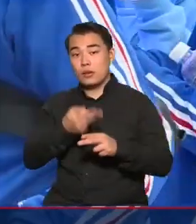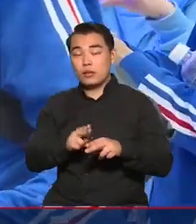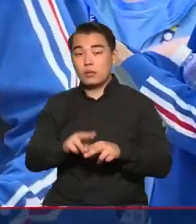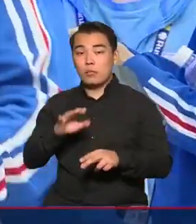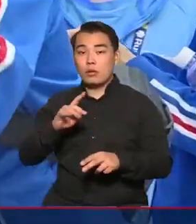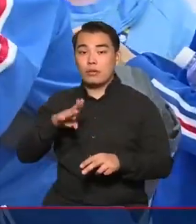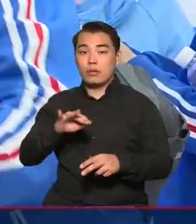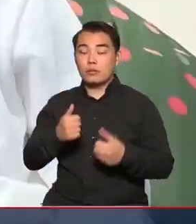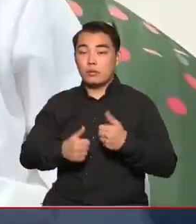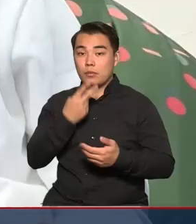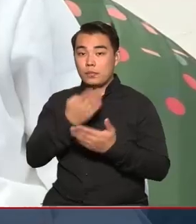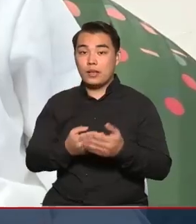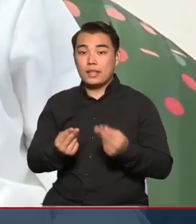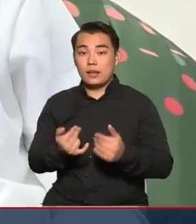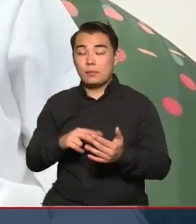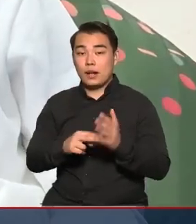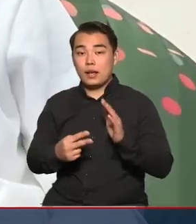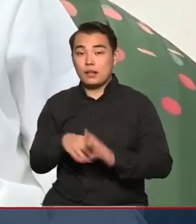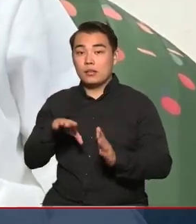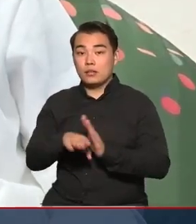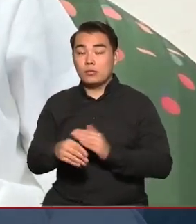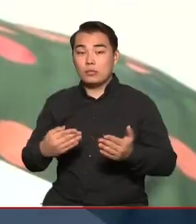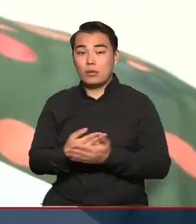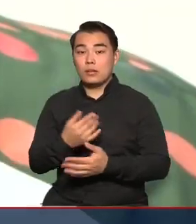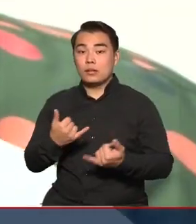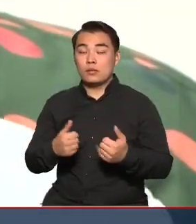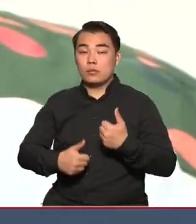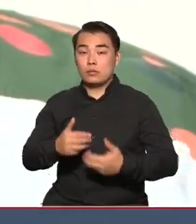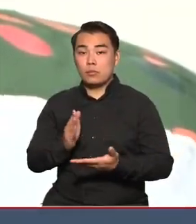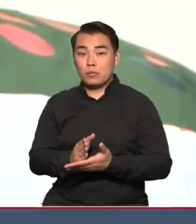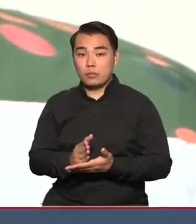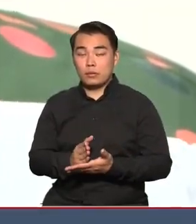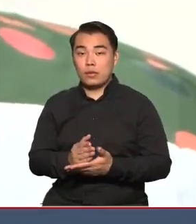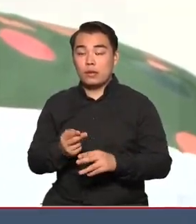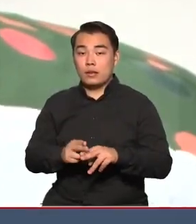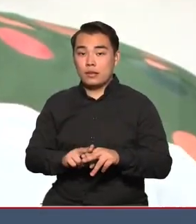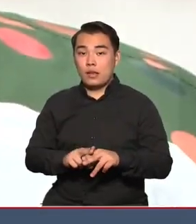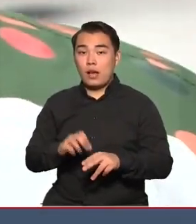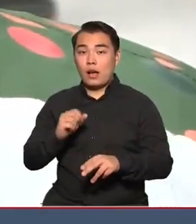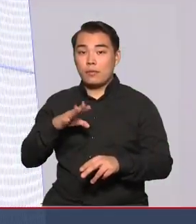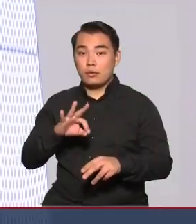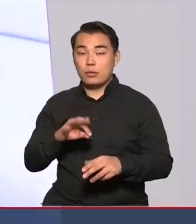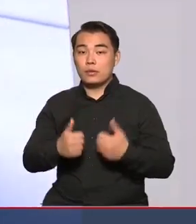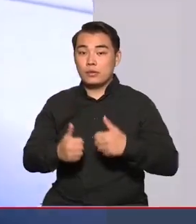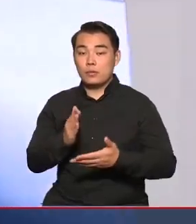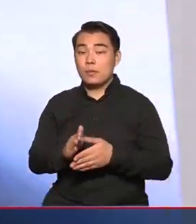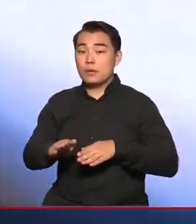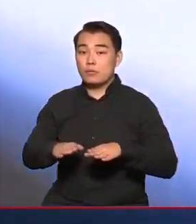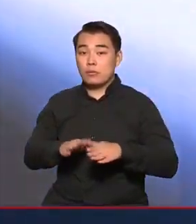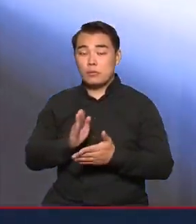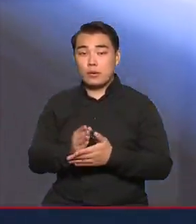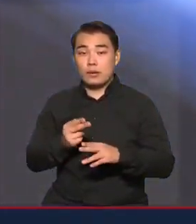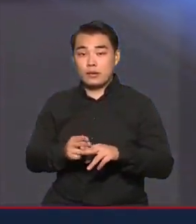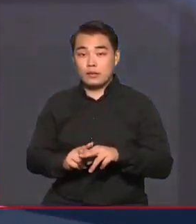мультиспорт турнирінде ойындардың бағдарламасына жаңа жарыс түрлері қосылады деген жоспар бар. Соның бірі автосайыс. Фиджитал